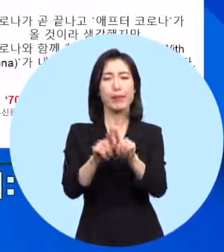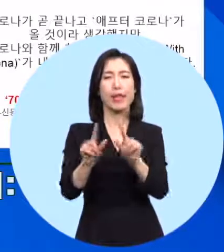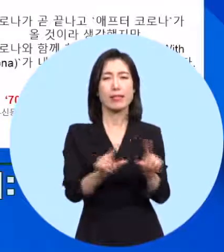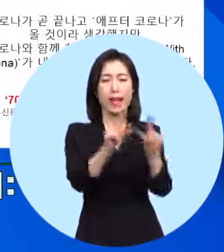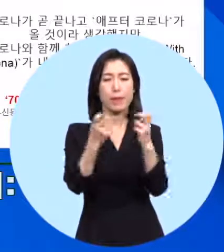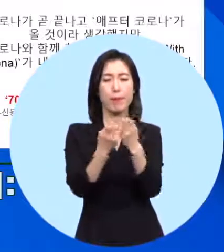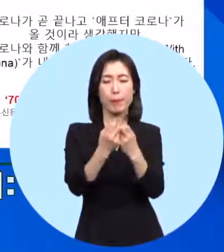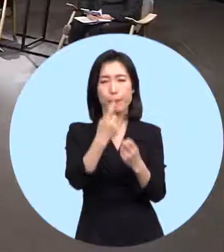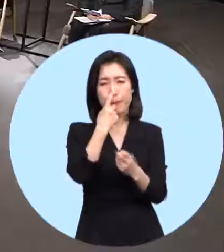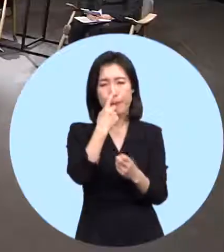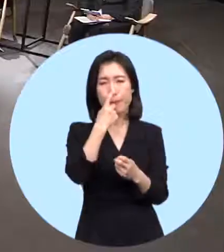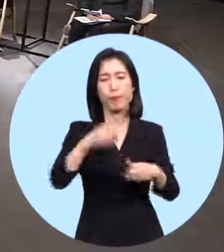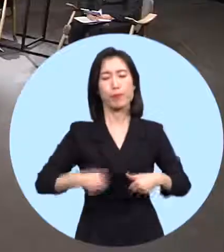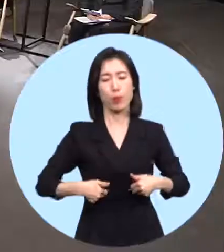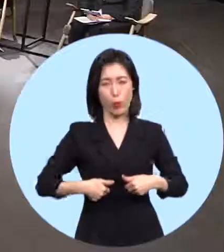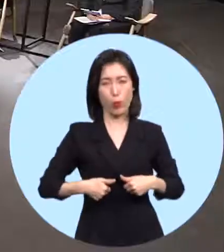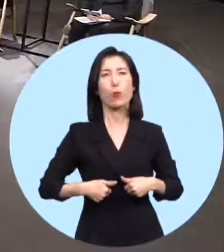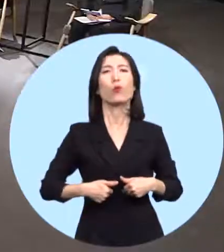한다라는 이런 말을 했습니다.